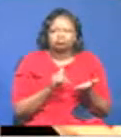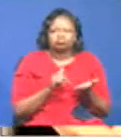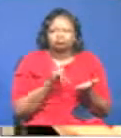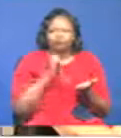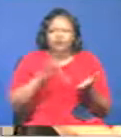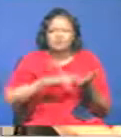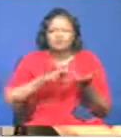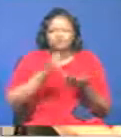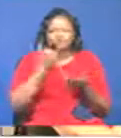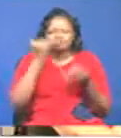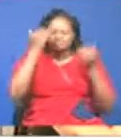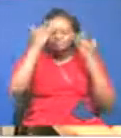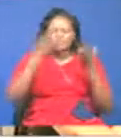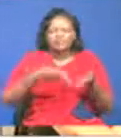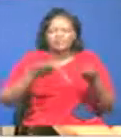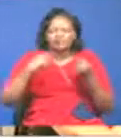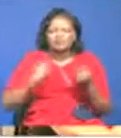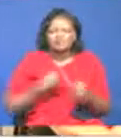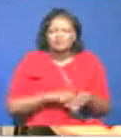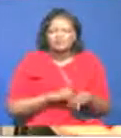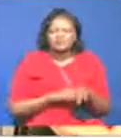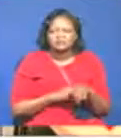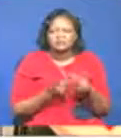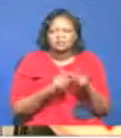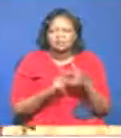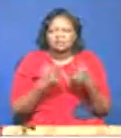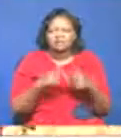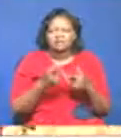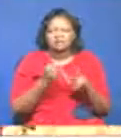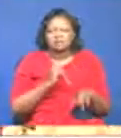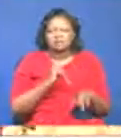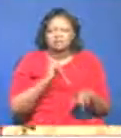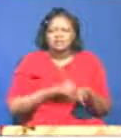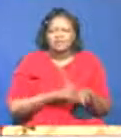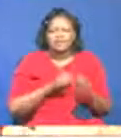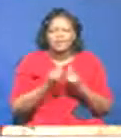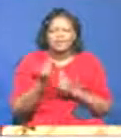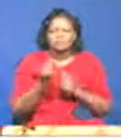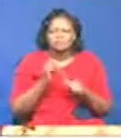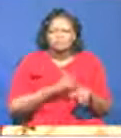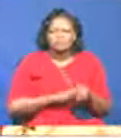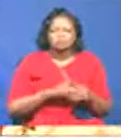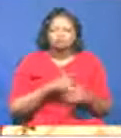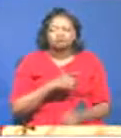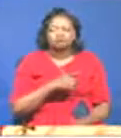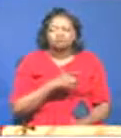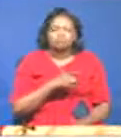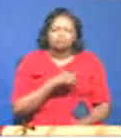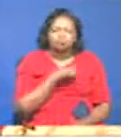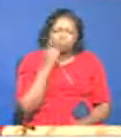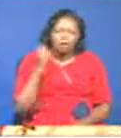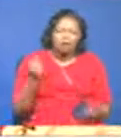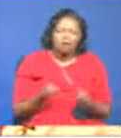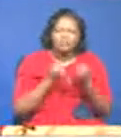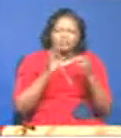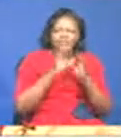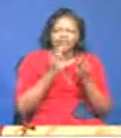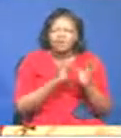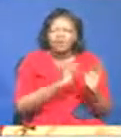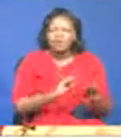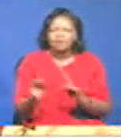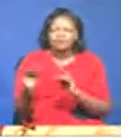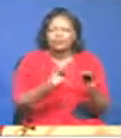Please give us time. Let this season pass. You know, when drought happens, the families move as well with their